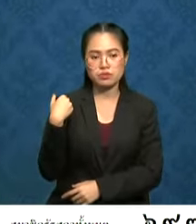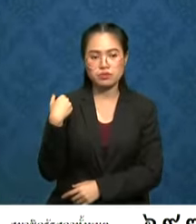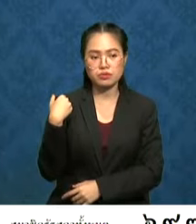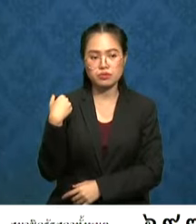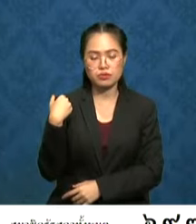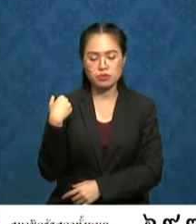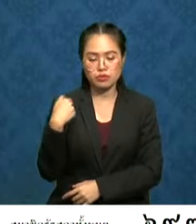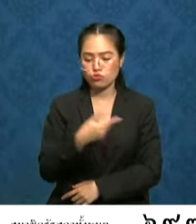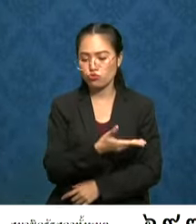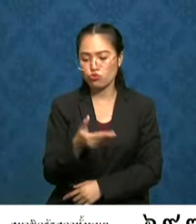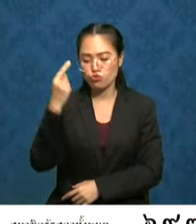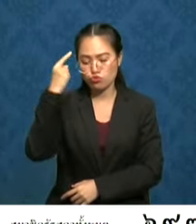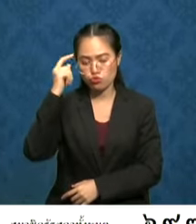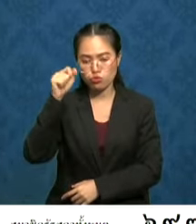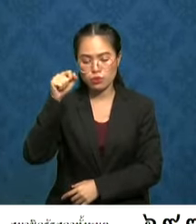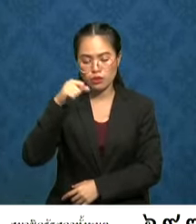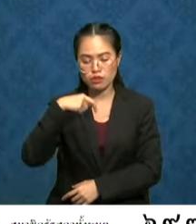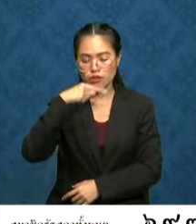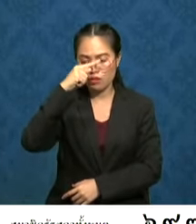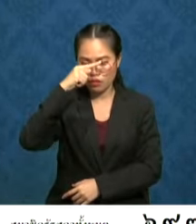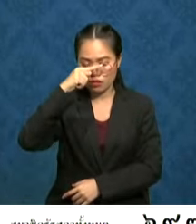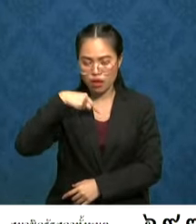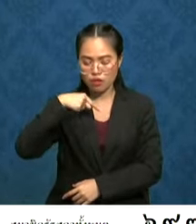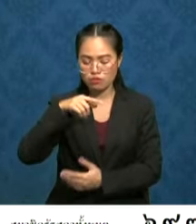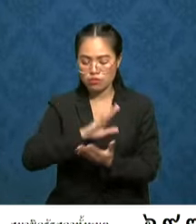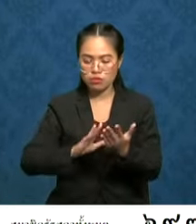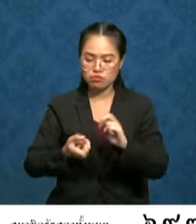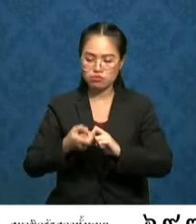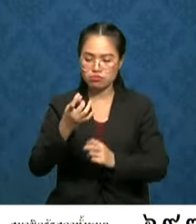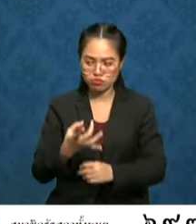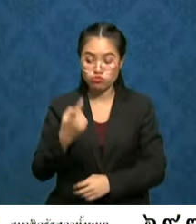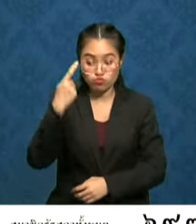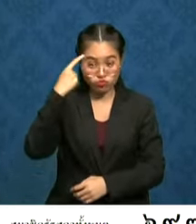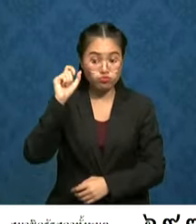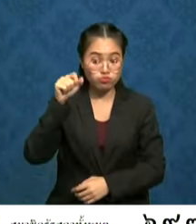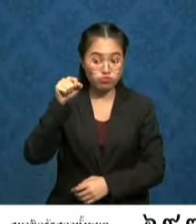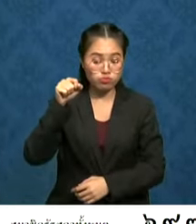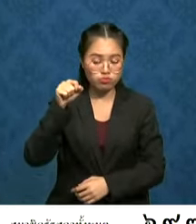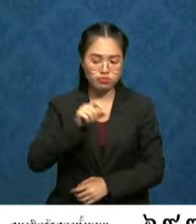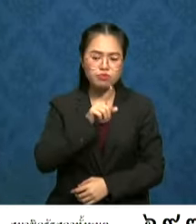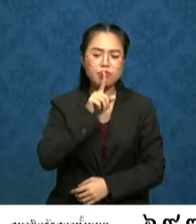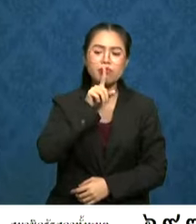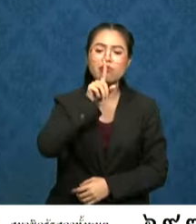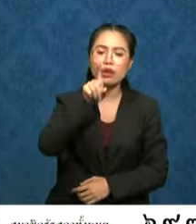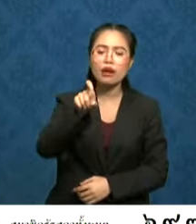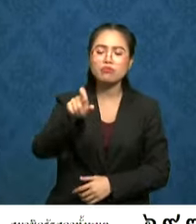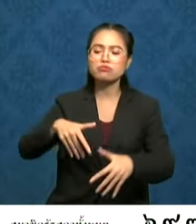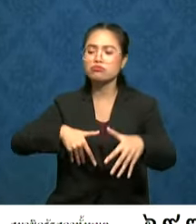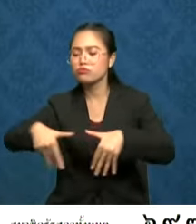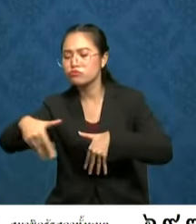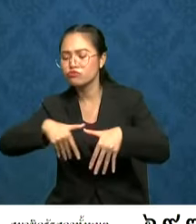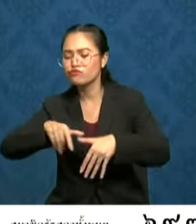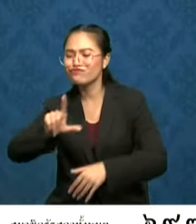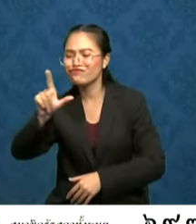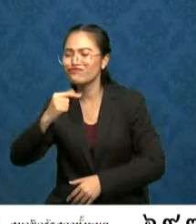ใครๆก็รู้ค่ะว่าประเทศของเรามีปัญหาอะไรบ้างไปถามตาสีไปถามลุงแดง